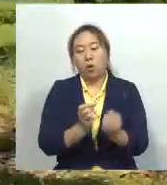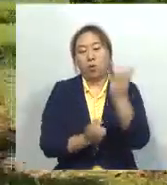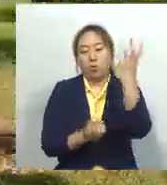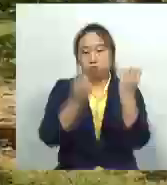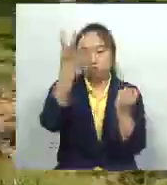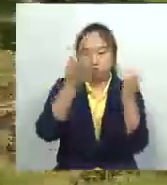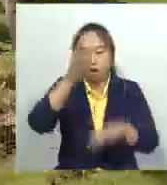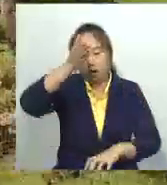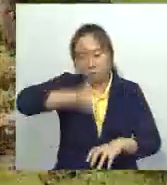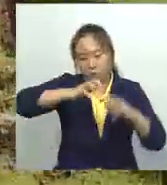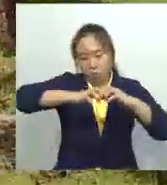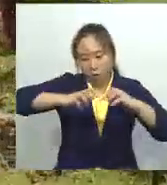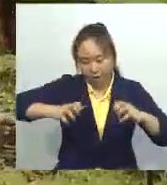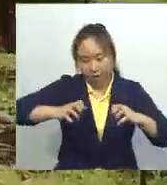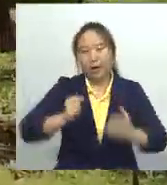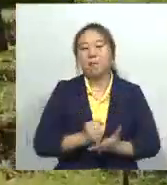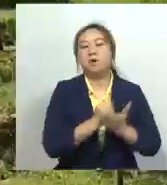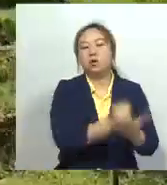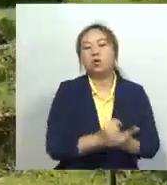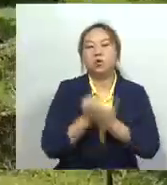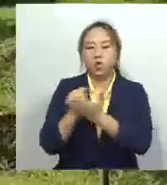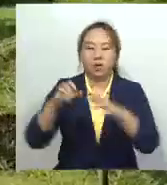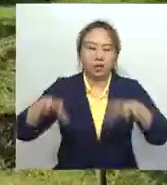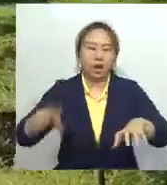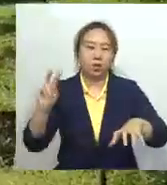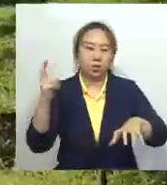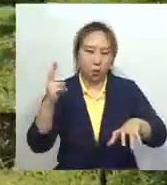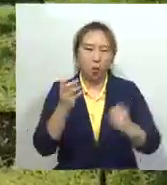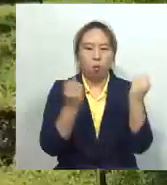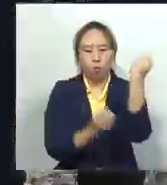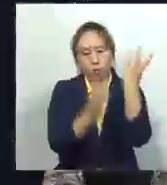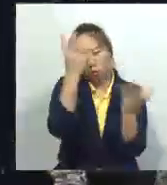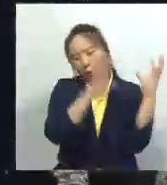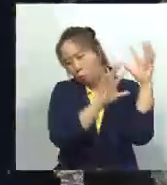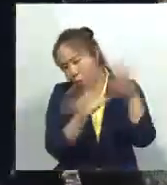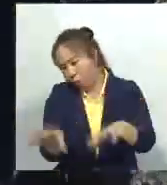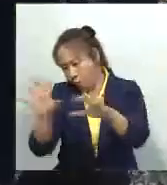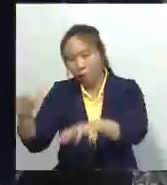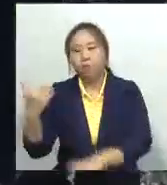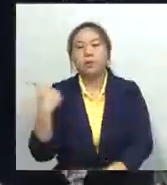องและชาวสวนทุเรียนแม่เงินนะครับซึ่งทั้ง2สวนเนี่ยเสียหายอย่างหนักครับ